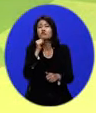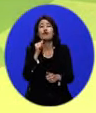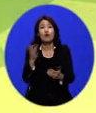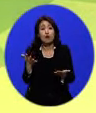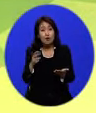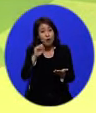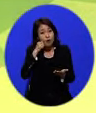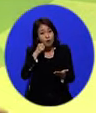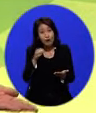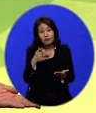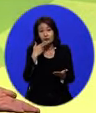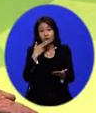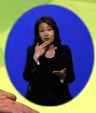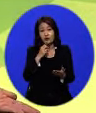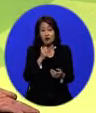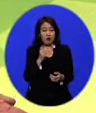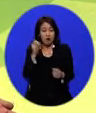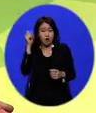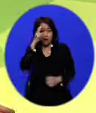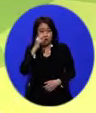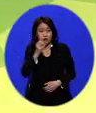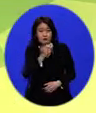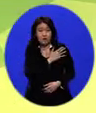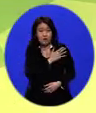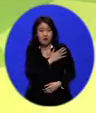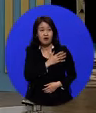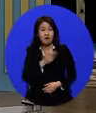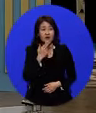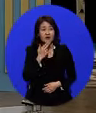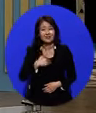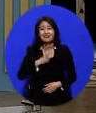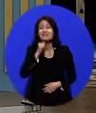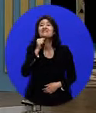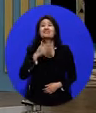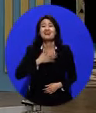어려워요? 없죠. 벼락부자? 단어는 되게 다가오네요.